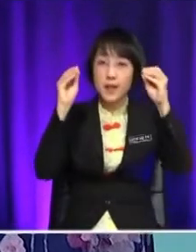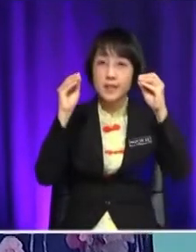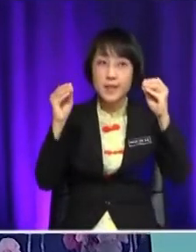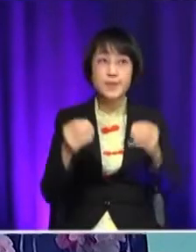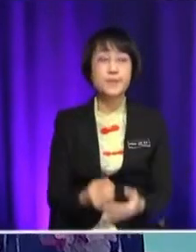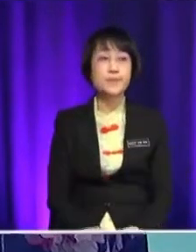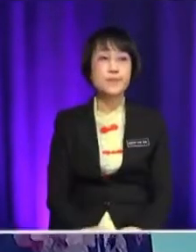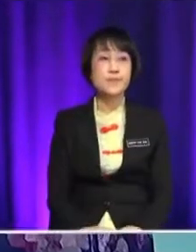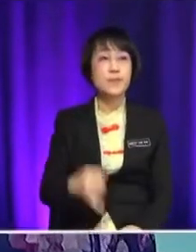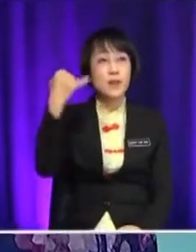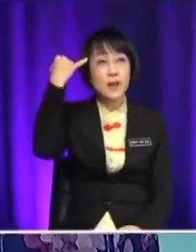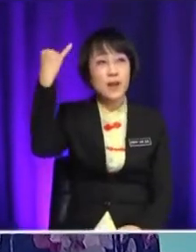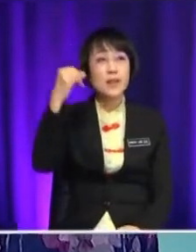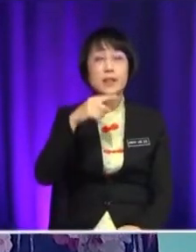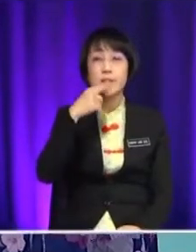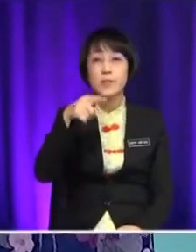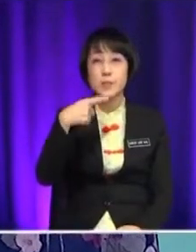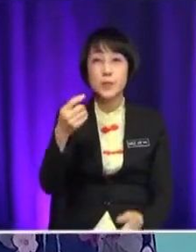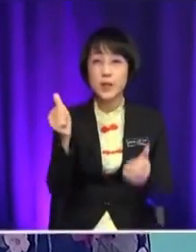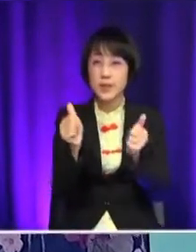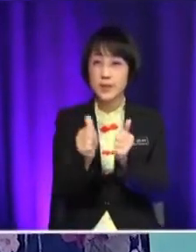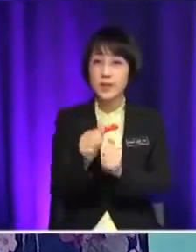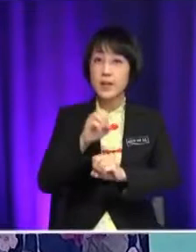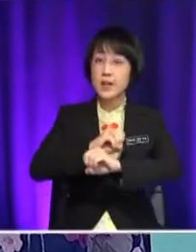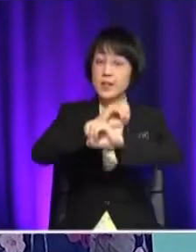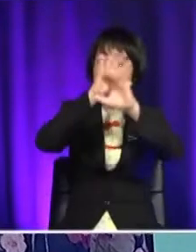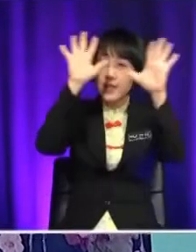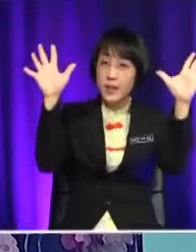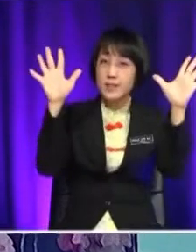idea mesti disebutkan dengan jelas, ya, untuk menggambarkan